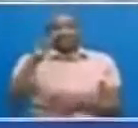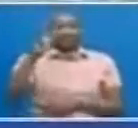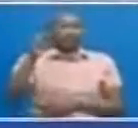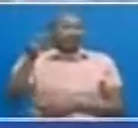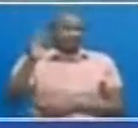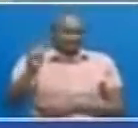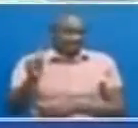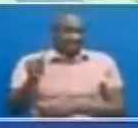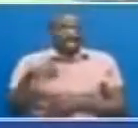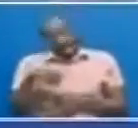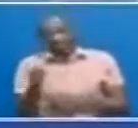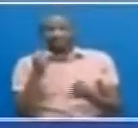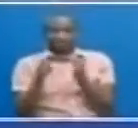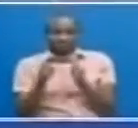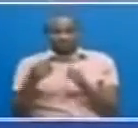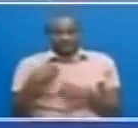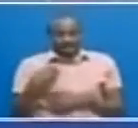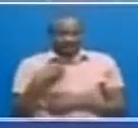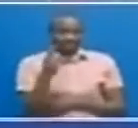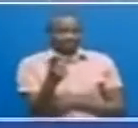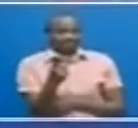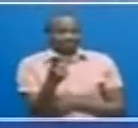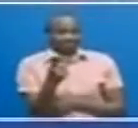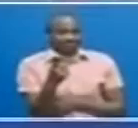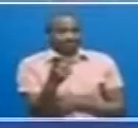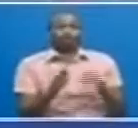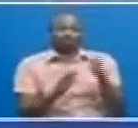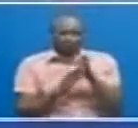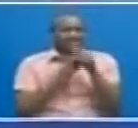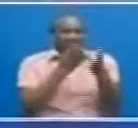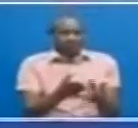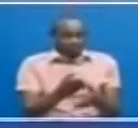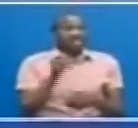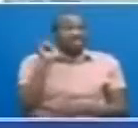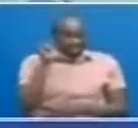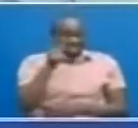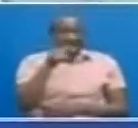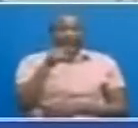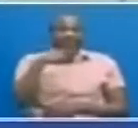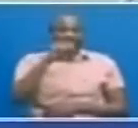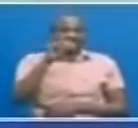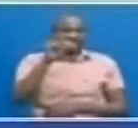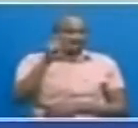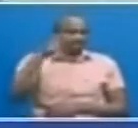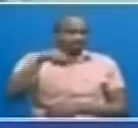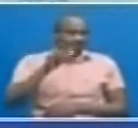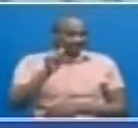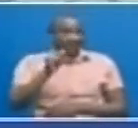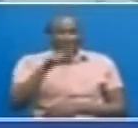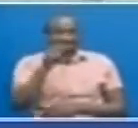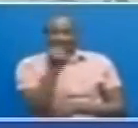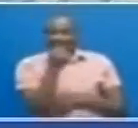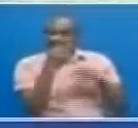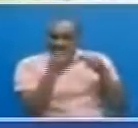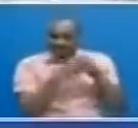mmoja. Kwenye mechi nyingine, mabingwa wa mkondo wa kwanza wa msururu wa raga nchini Kenya Harlequins walipata ushindi wa alama 54 kwa nunge